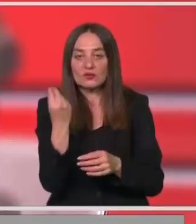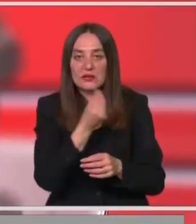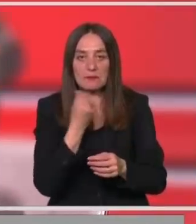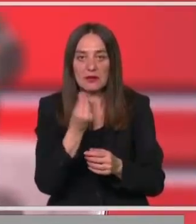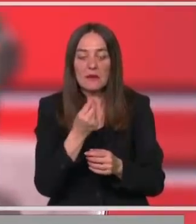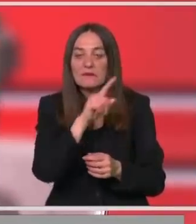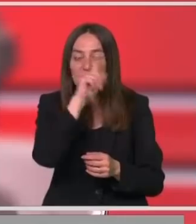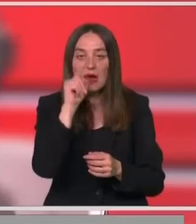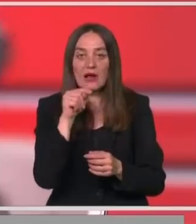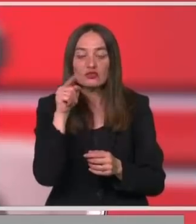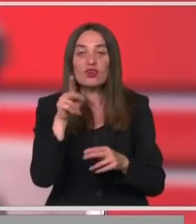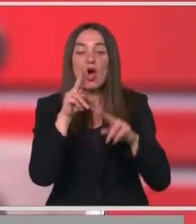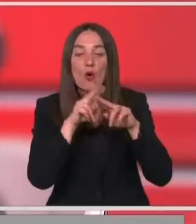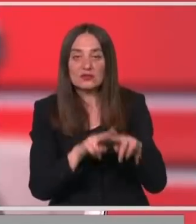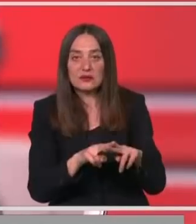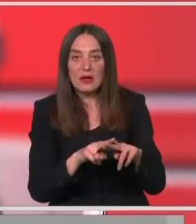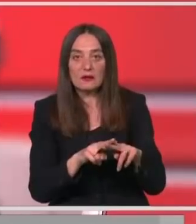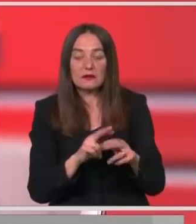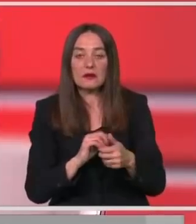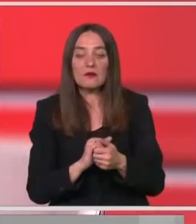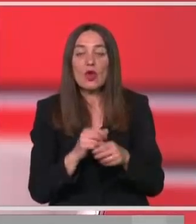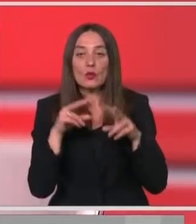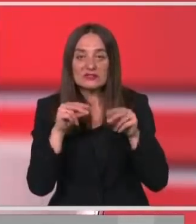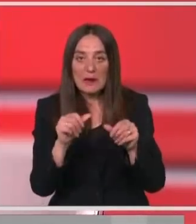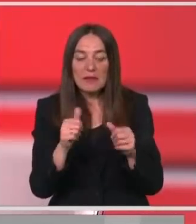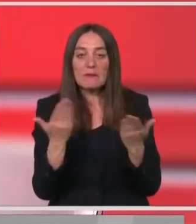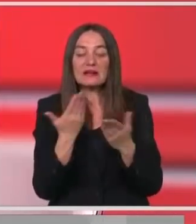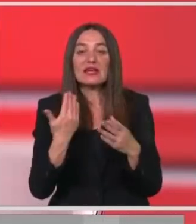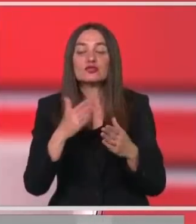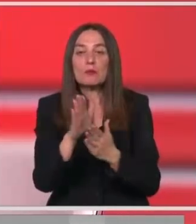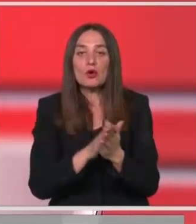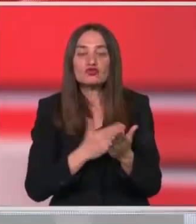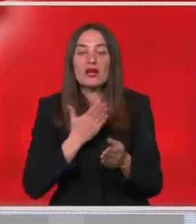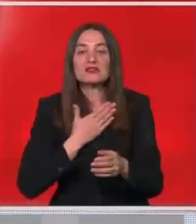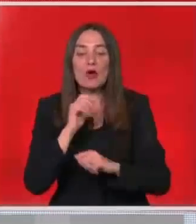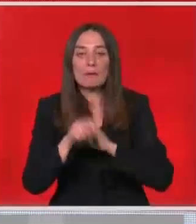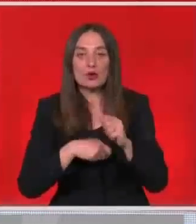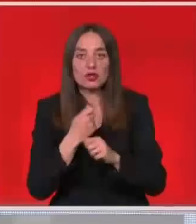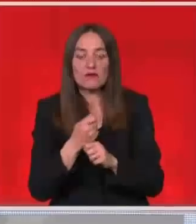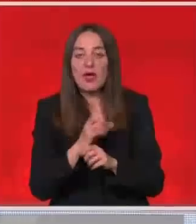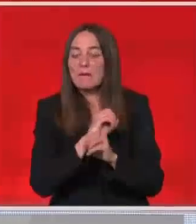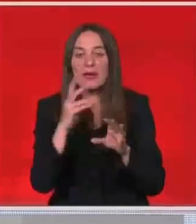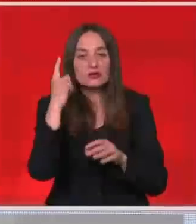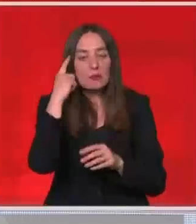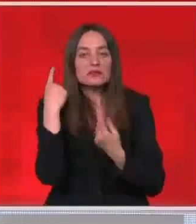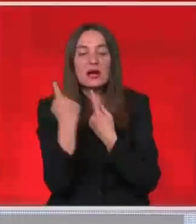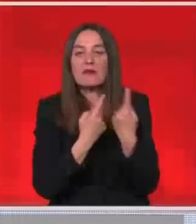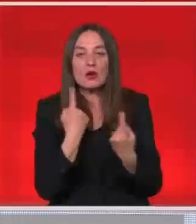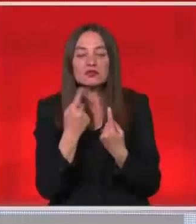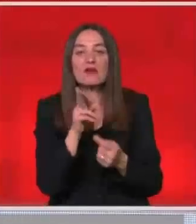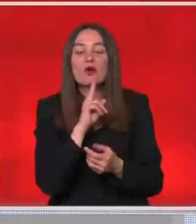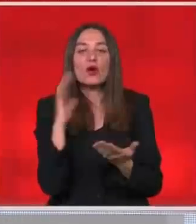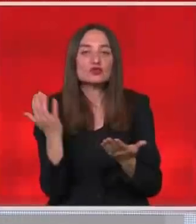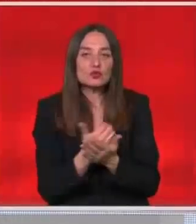Srbiji, da li će ostajati u zemljama gde su započele svoje poslove? Bez obzira na uslove koje